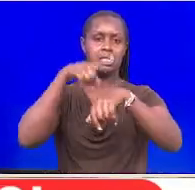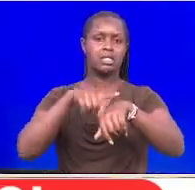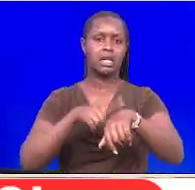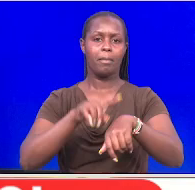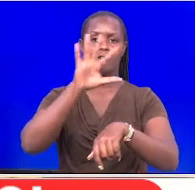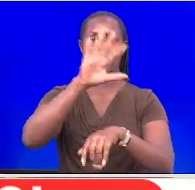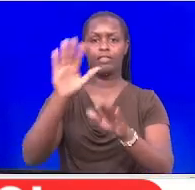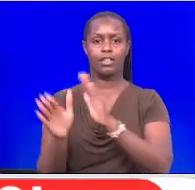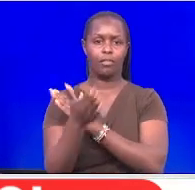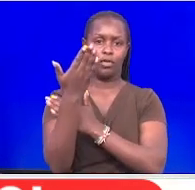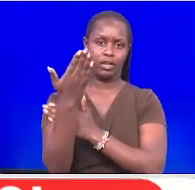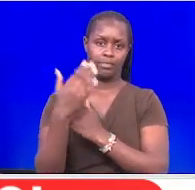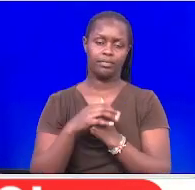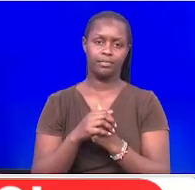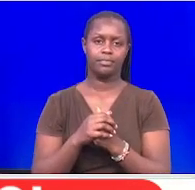11 Jumamosi ya leo.